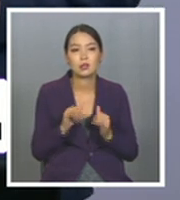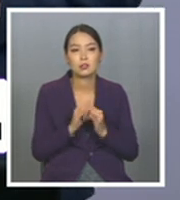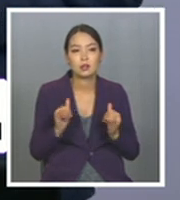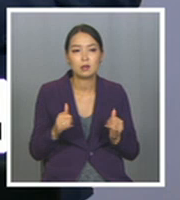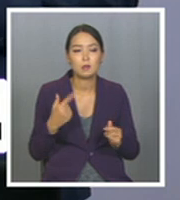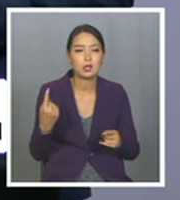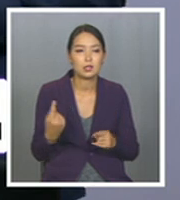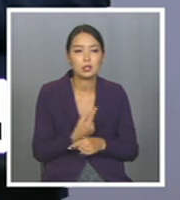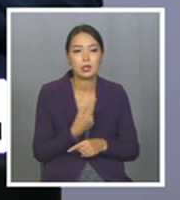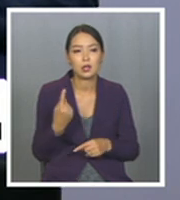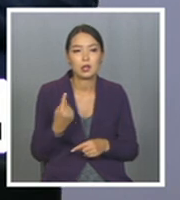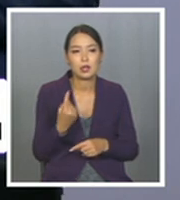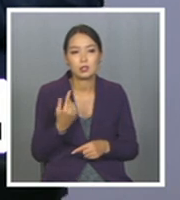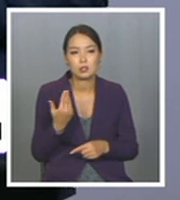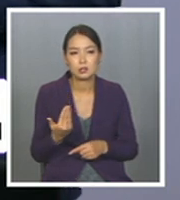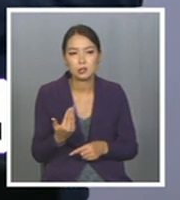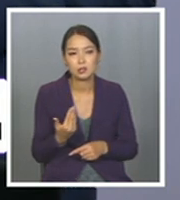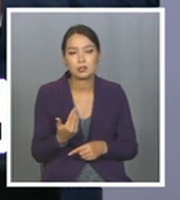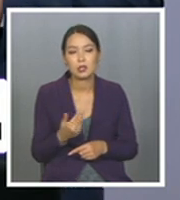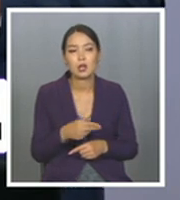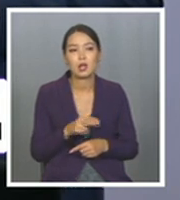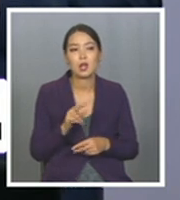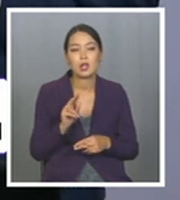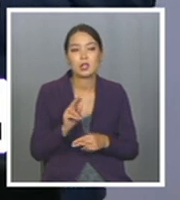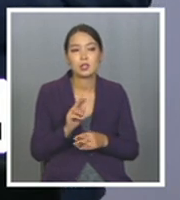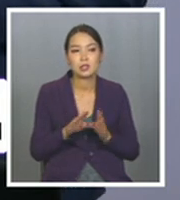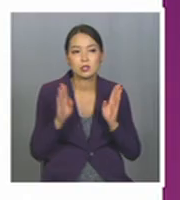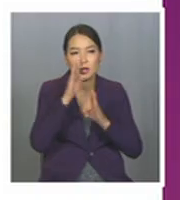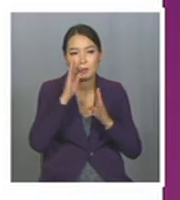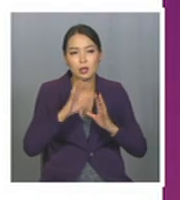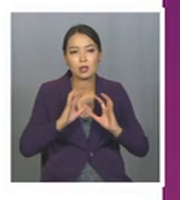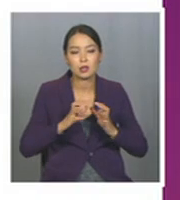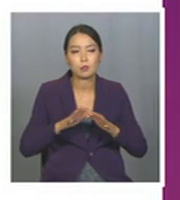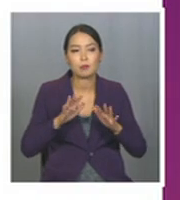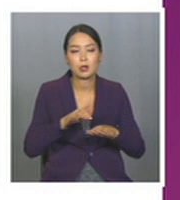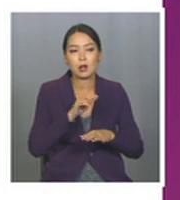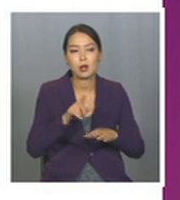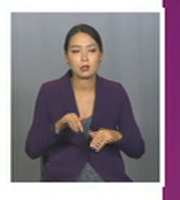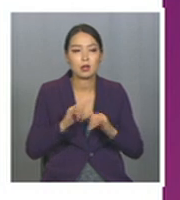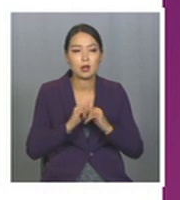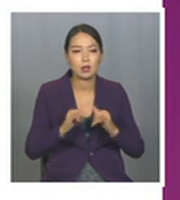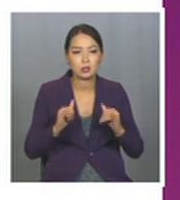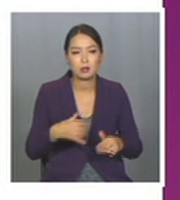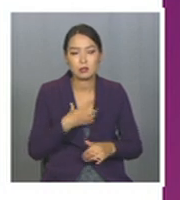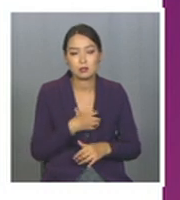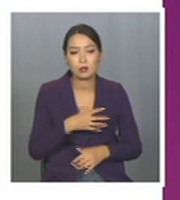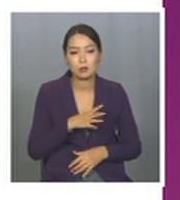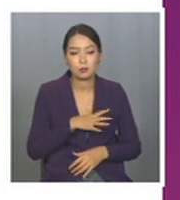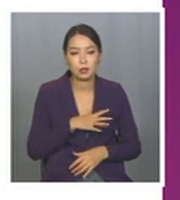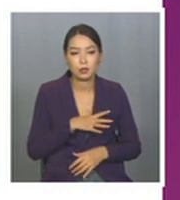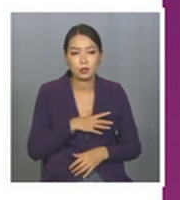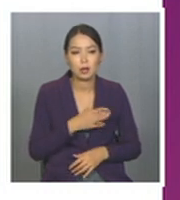сатысында табиғи географиялық орта адамзат дамуында шешуші рөл атқарды.